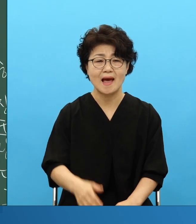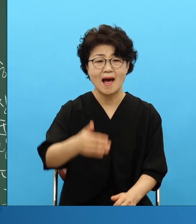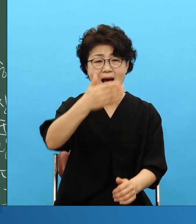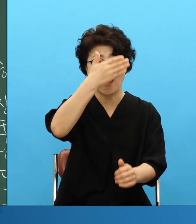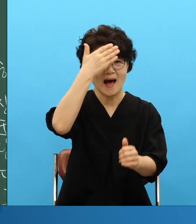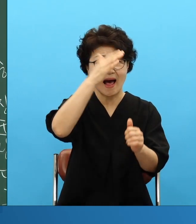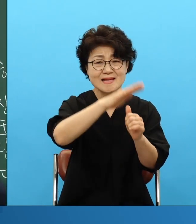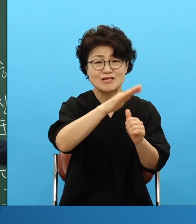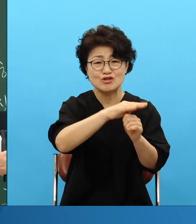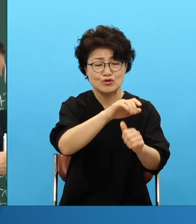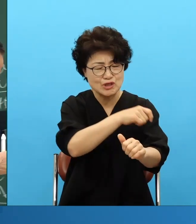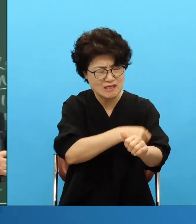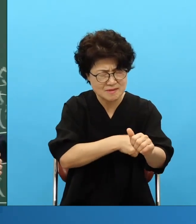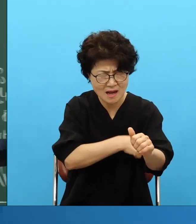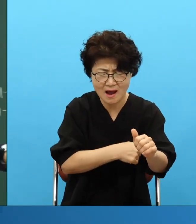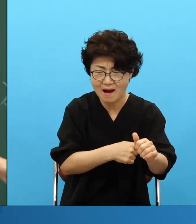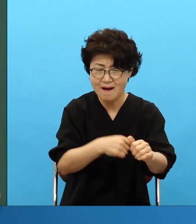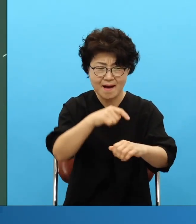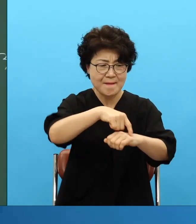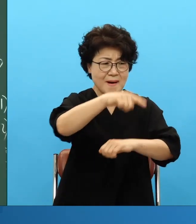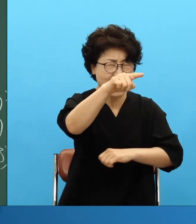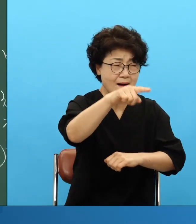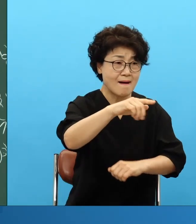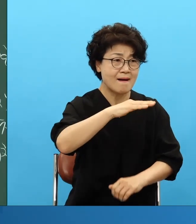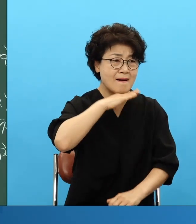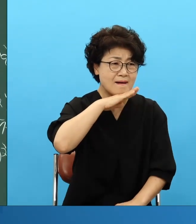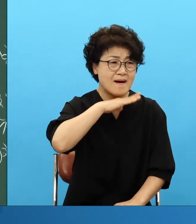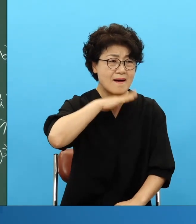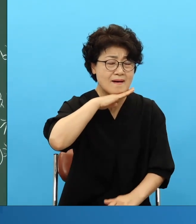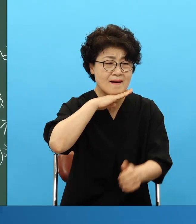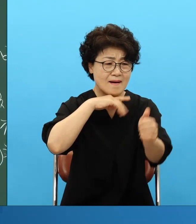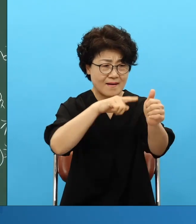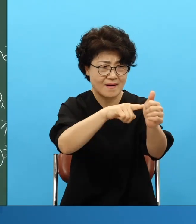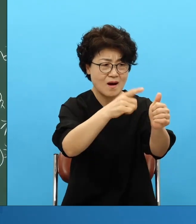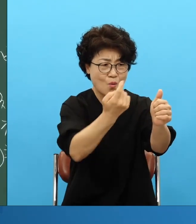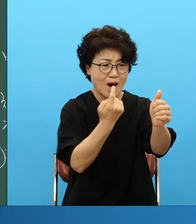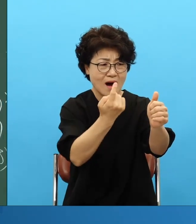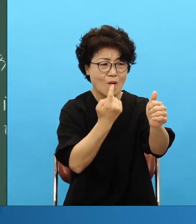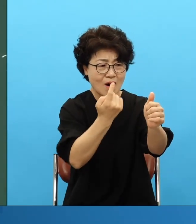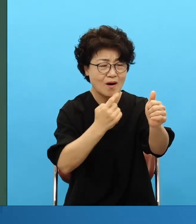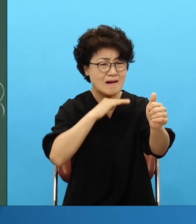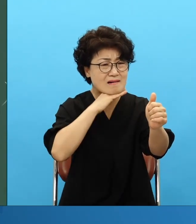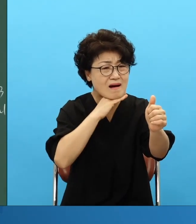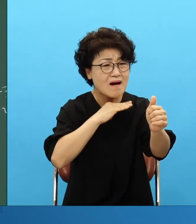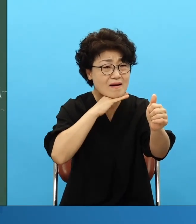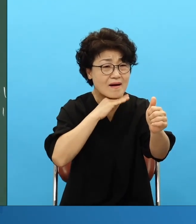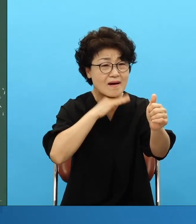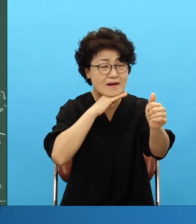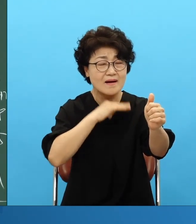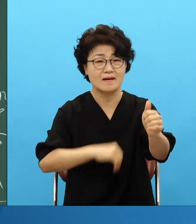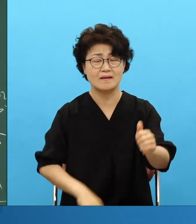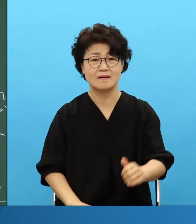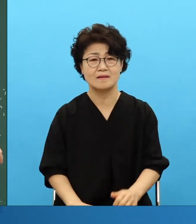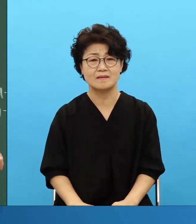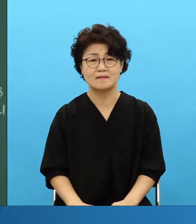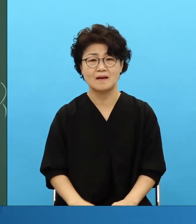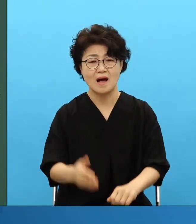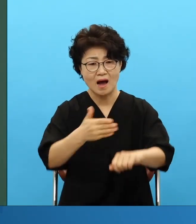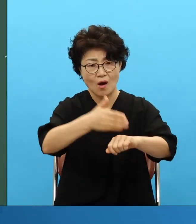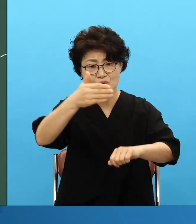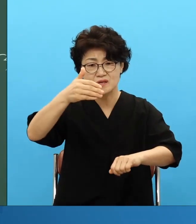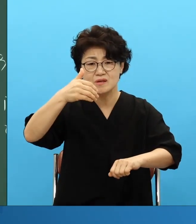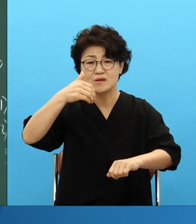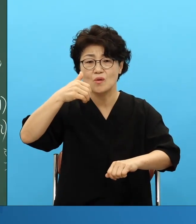집사님이 밖에 나가서 이러고 있는 거요. And so the senior deacon's just waiting for him outside, looking at his watch every time. 9시 5분이 됐는데 말이야.